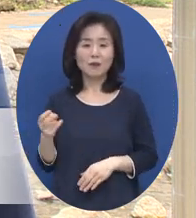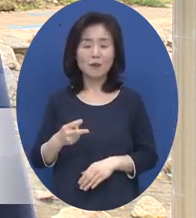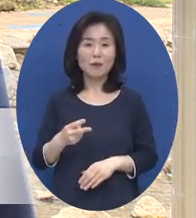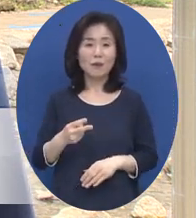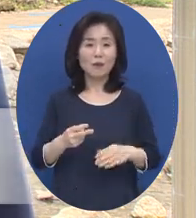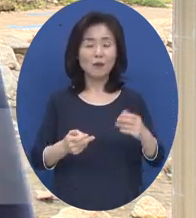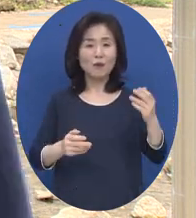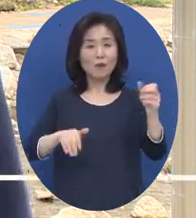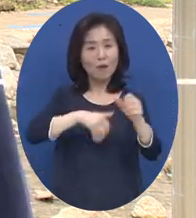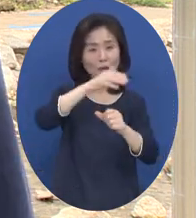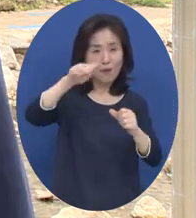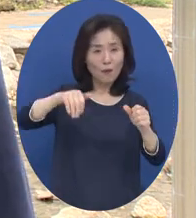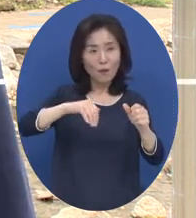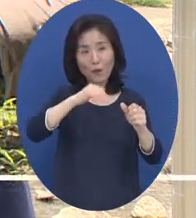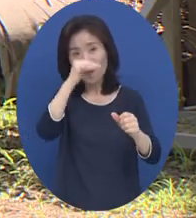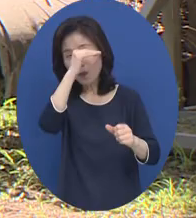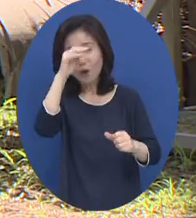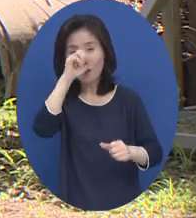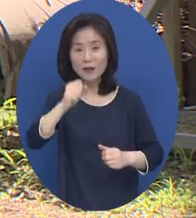경관을자랑합니다.